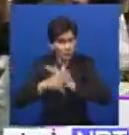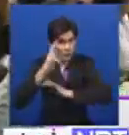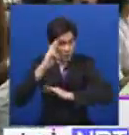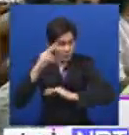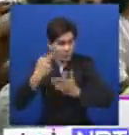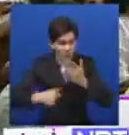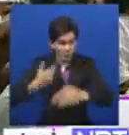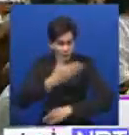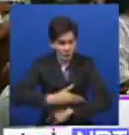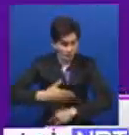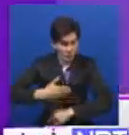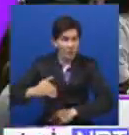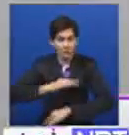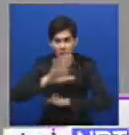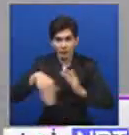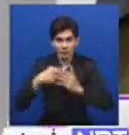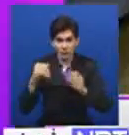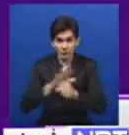ภาพทั่วหน้า